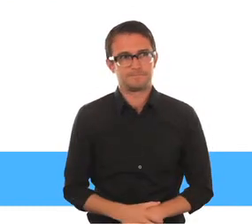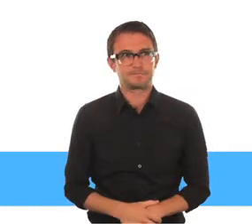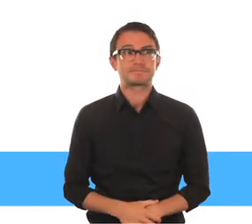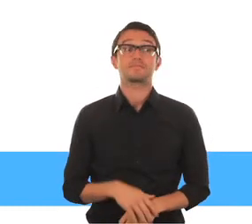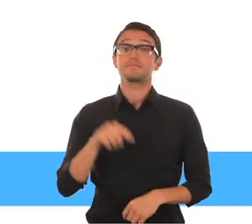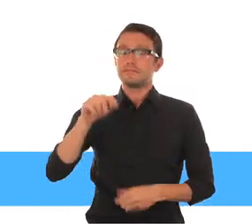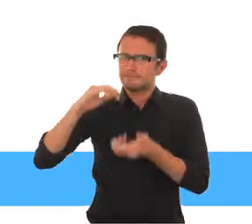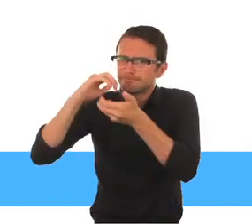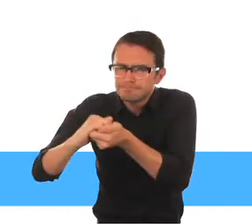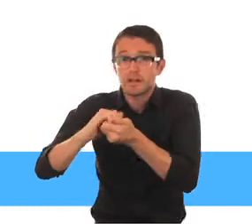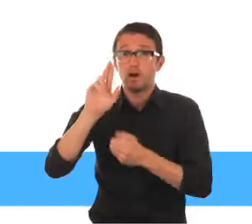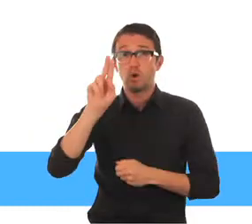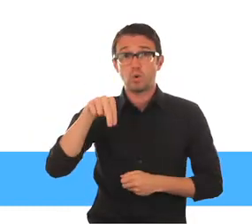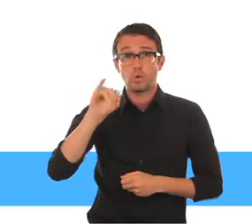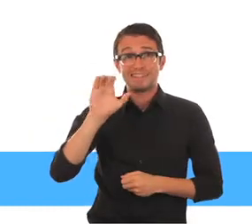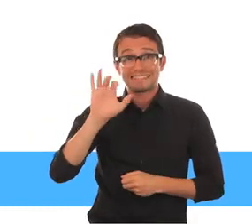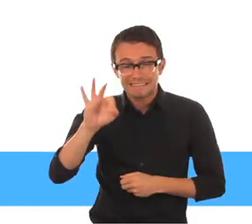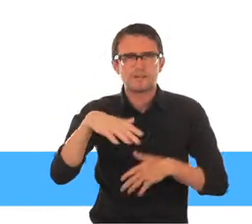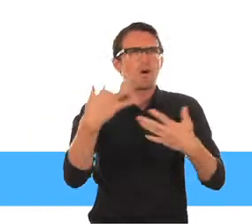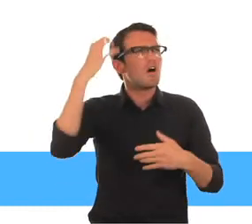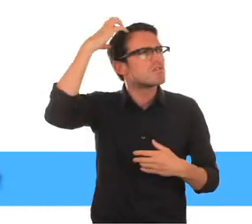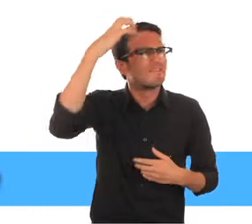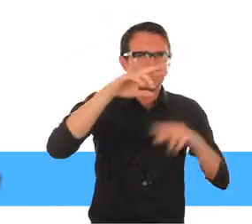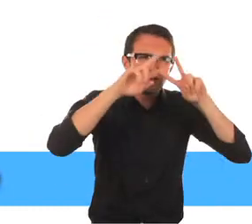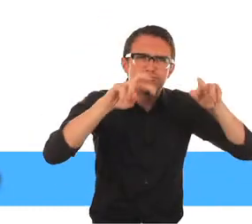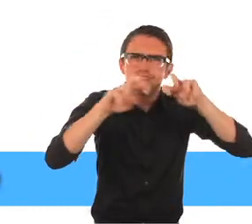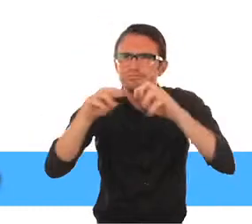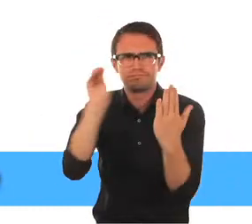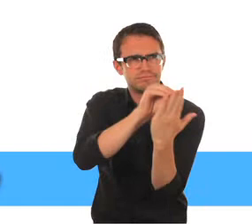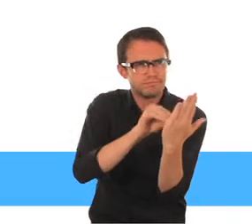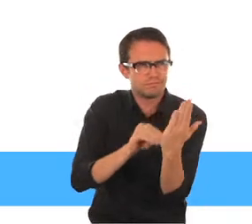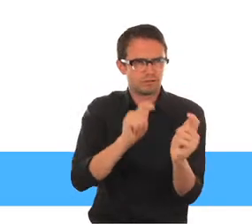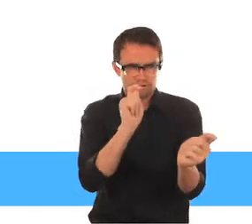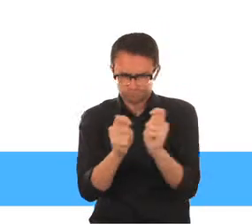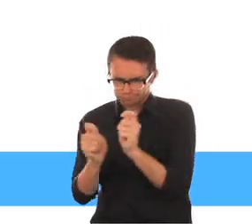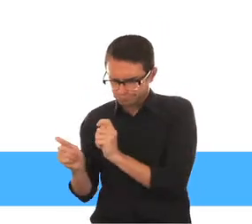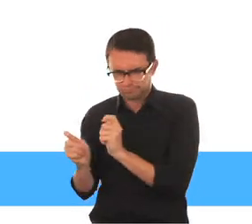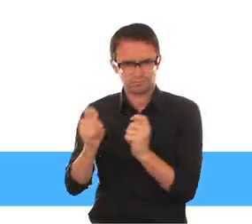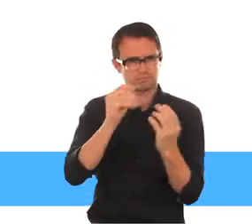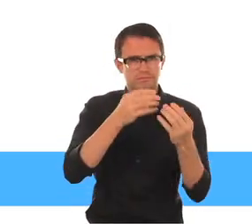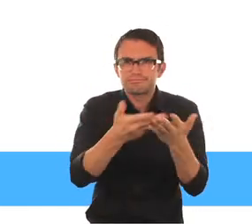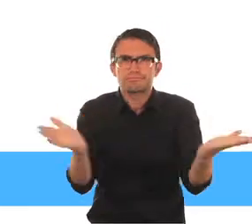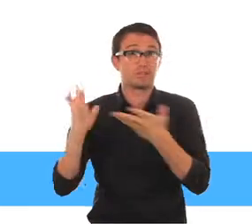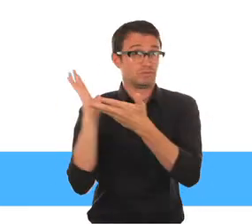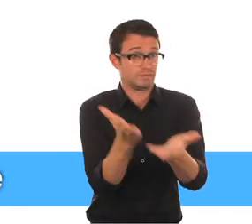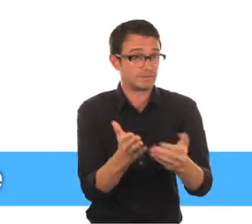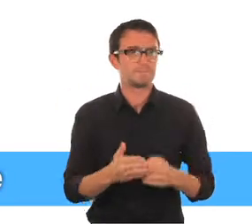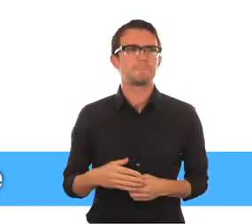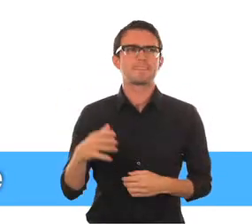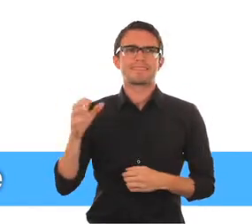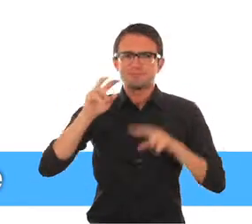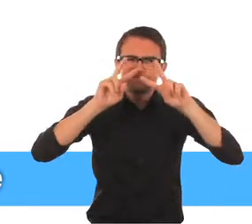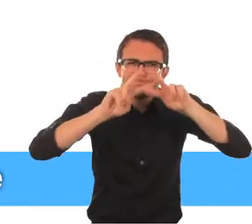d'autres partenaires de l'UNICEF pour que le handicap soit inclus dans les enquêtes de recensement et de ménage. Nous devrions tenir compte de cette population